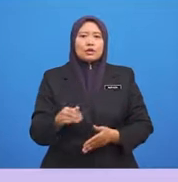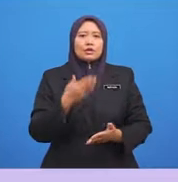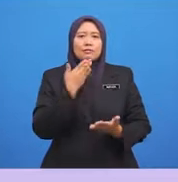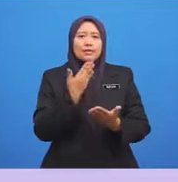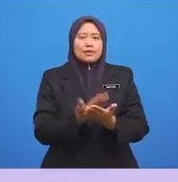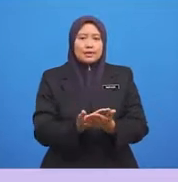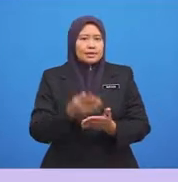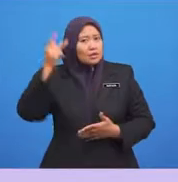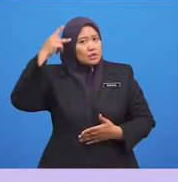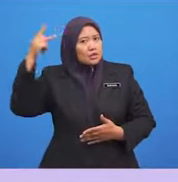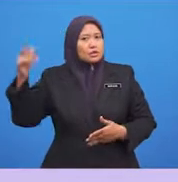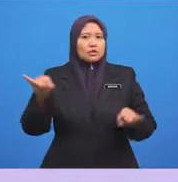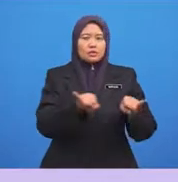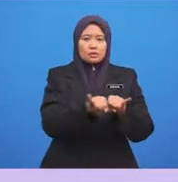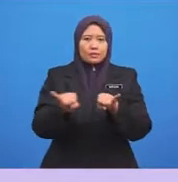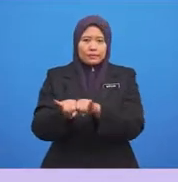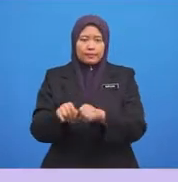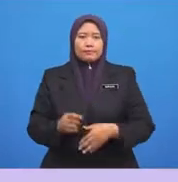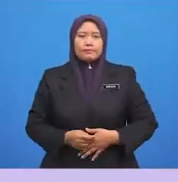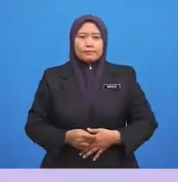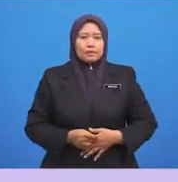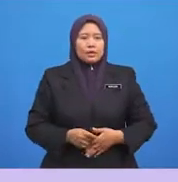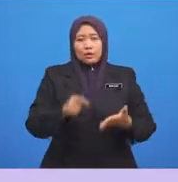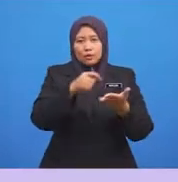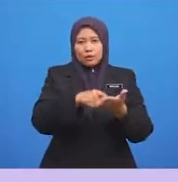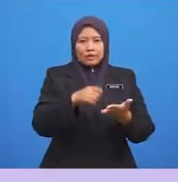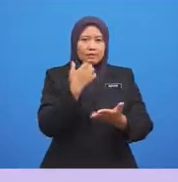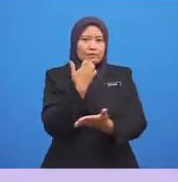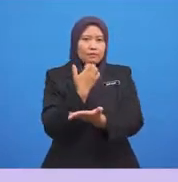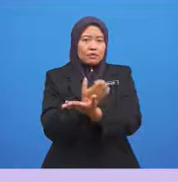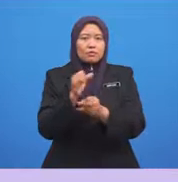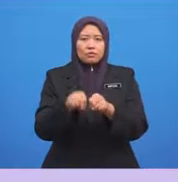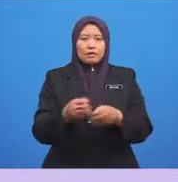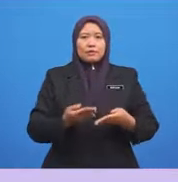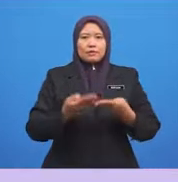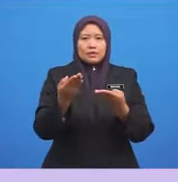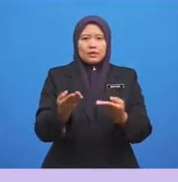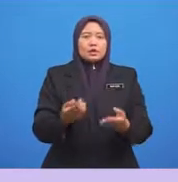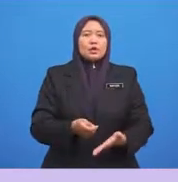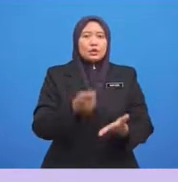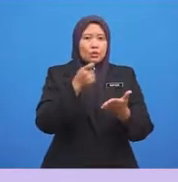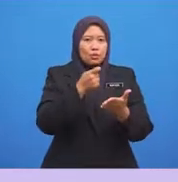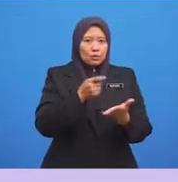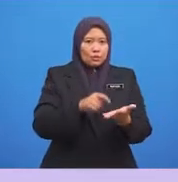Hutang emas boleh dibayar, hutang budi dibawa mati.